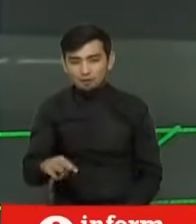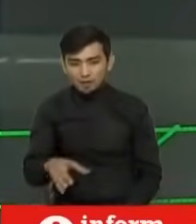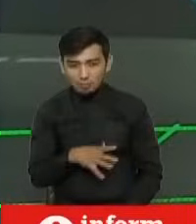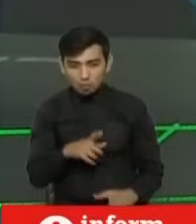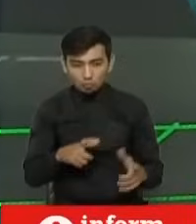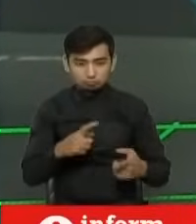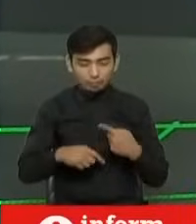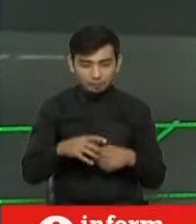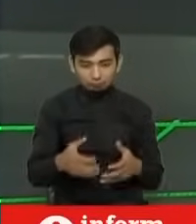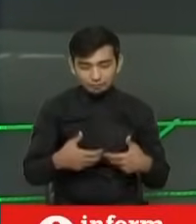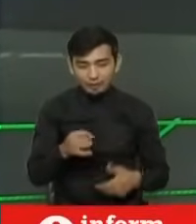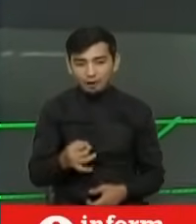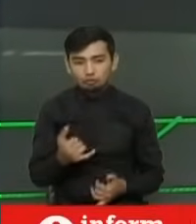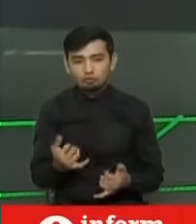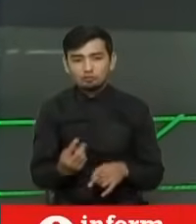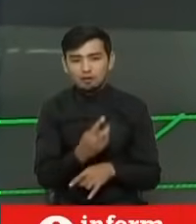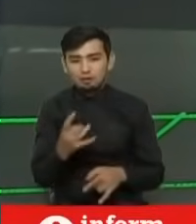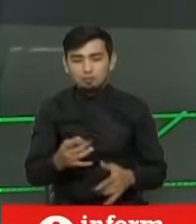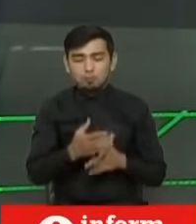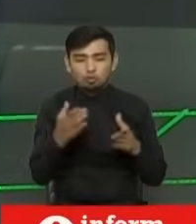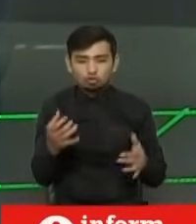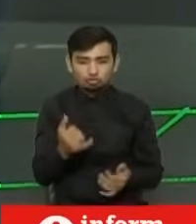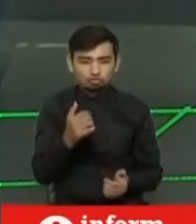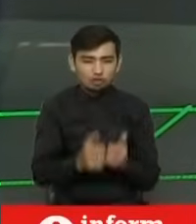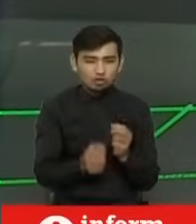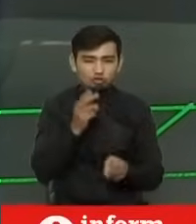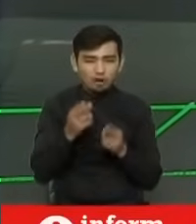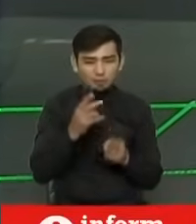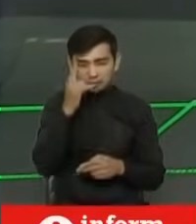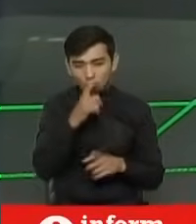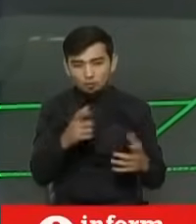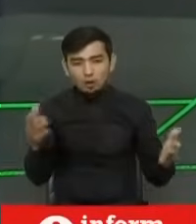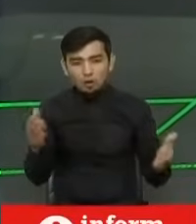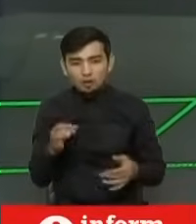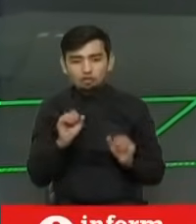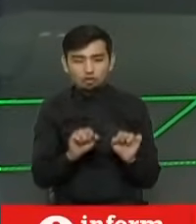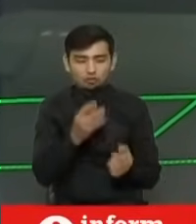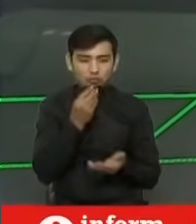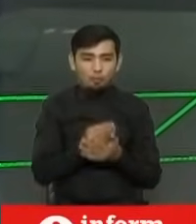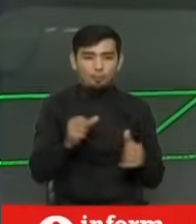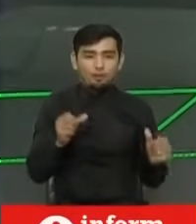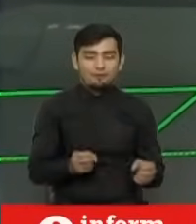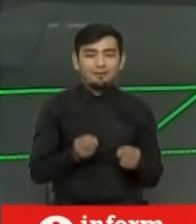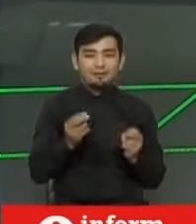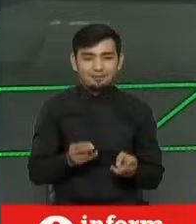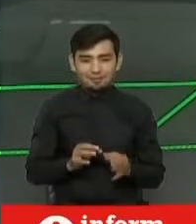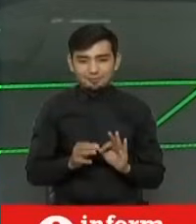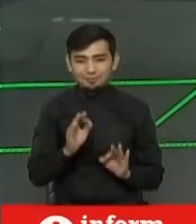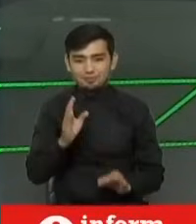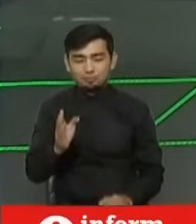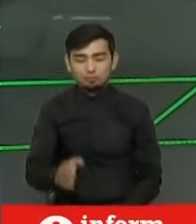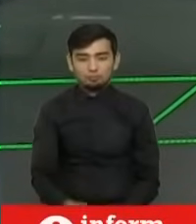этом году почти в два раза больше на что чаще всего жалуются казахстанцы Как защитить свои права расскажет моя коллега